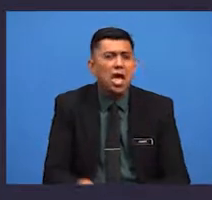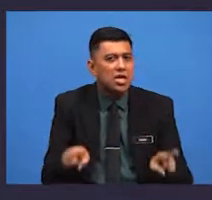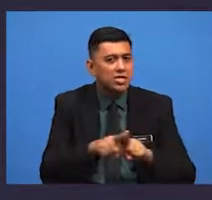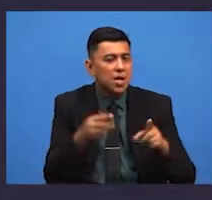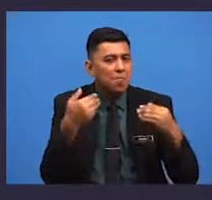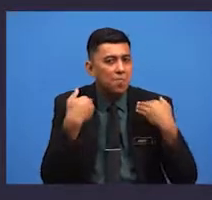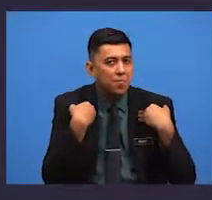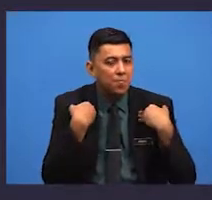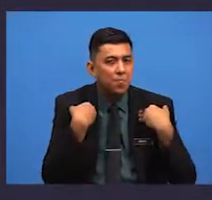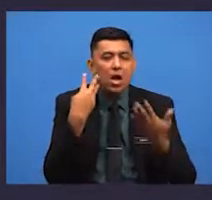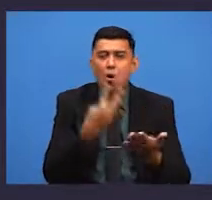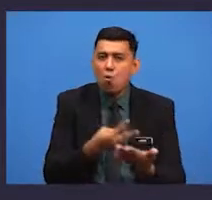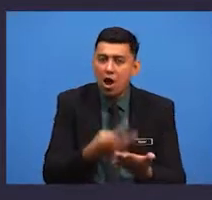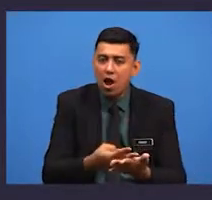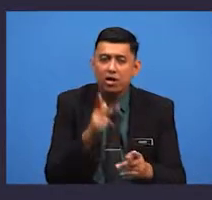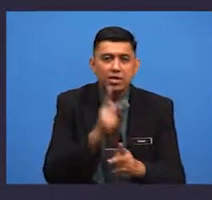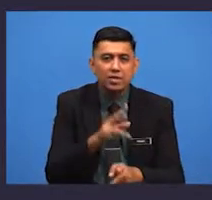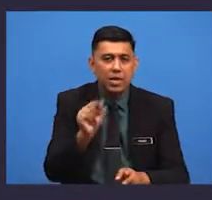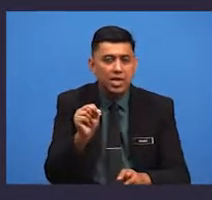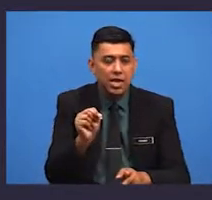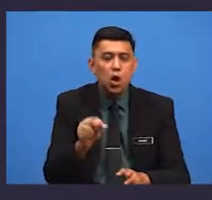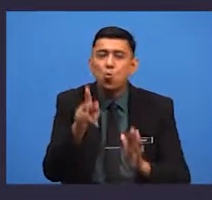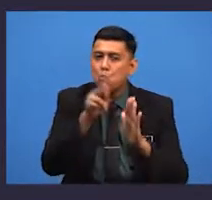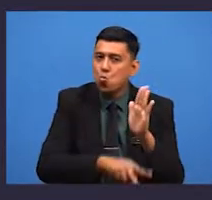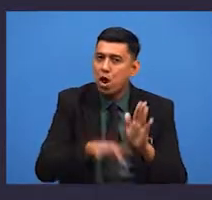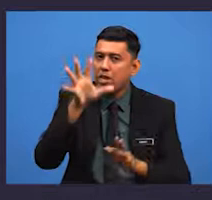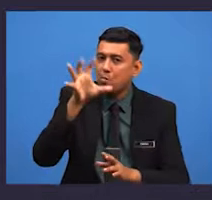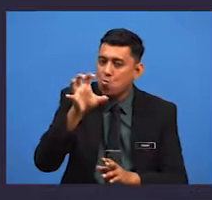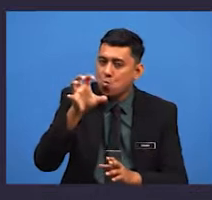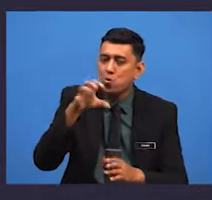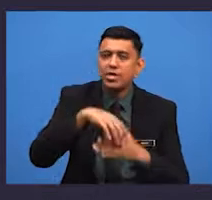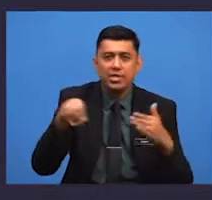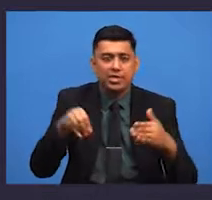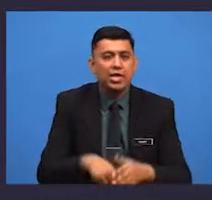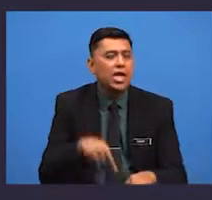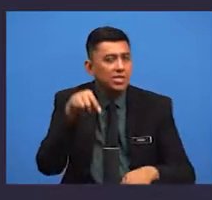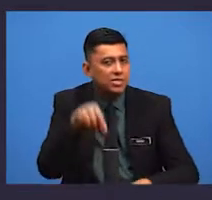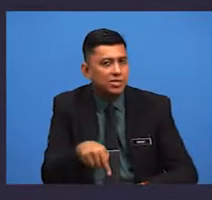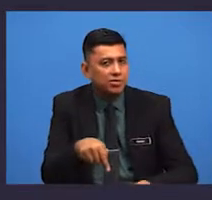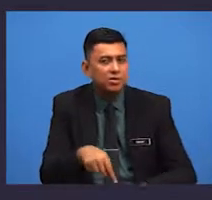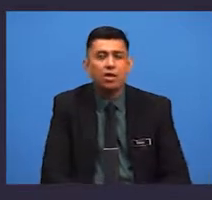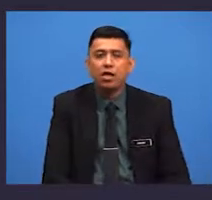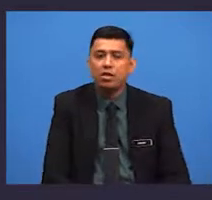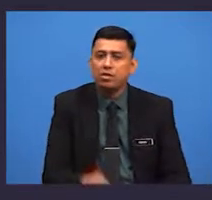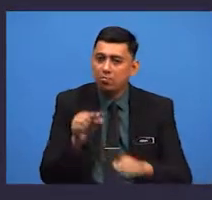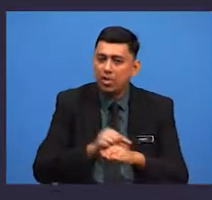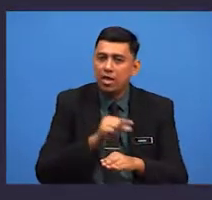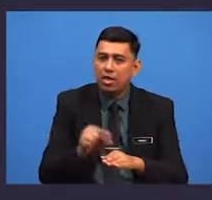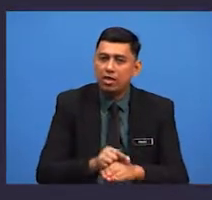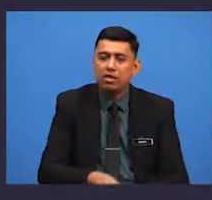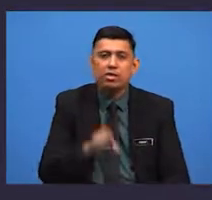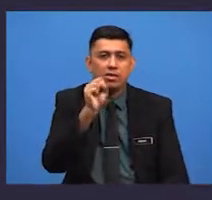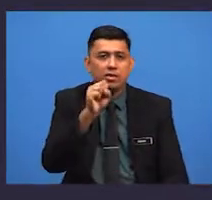perbandingan sama ada wang simpanan kurang daripada RM50. Di sini, kita